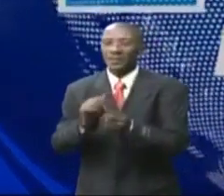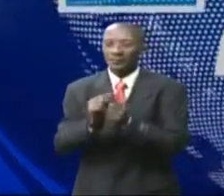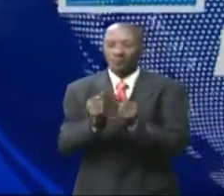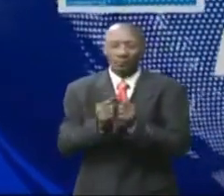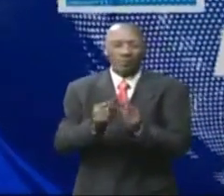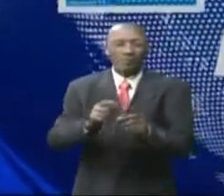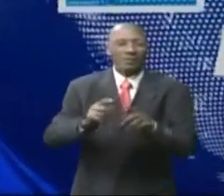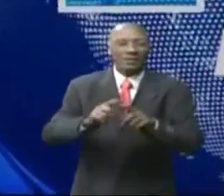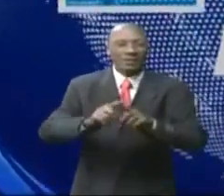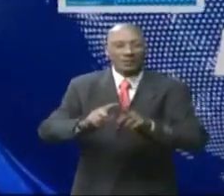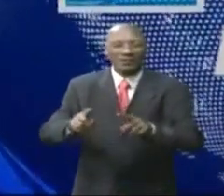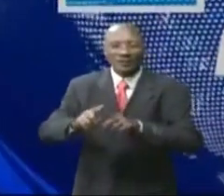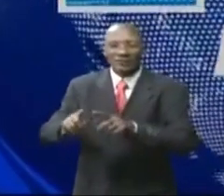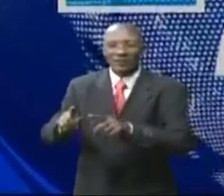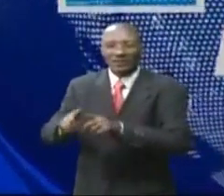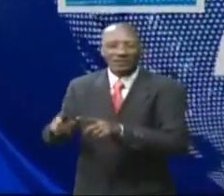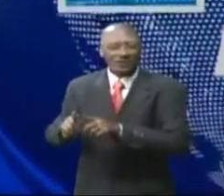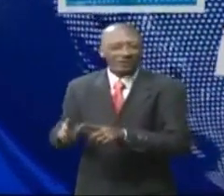la démocratie